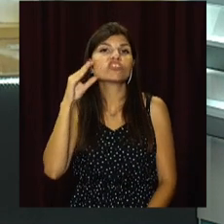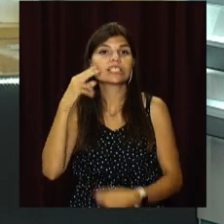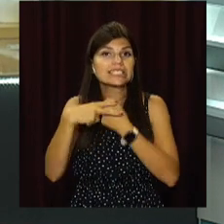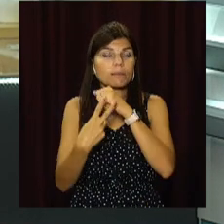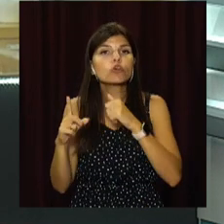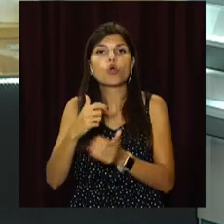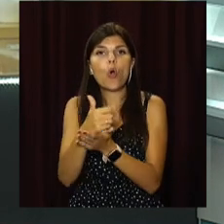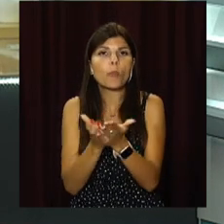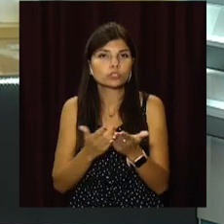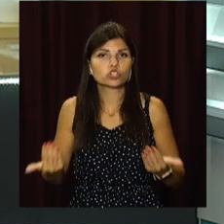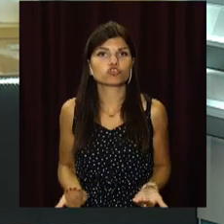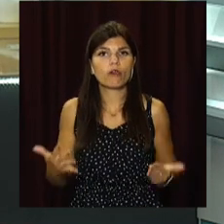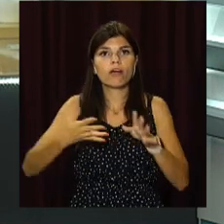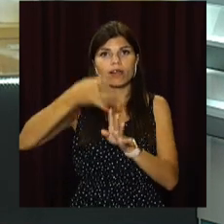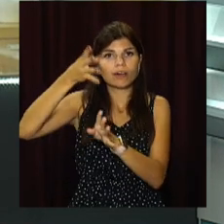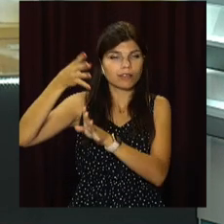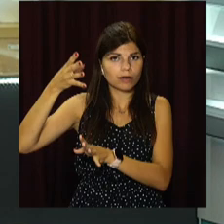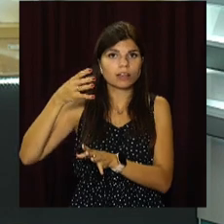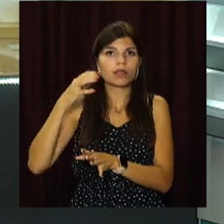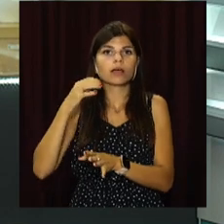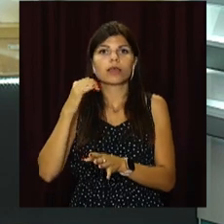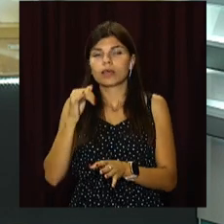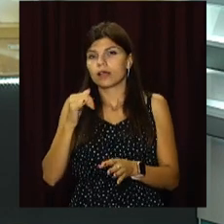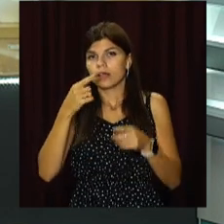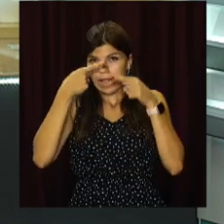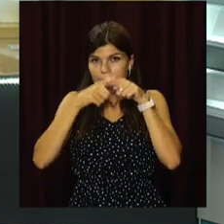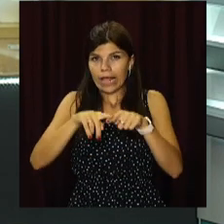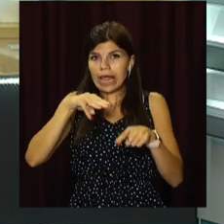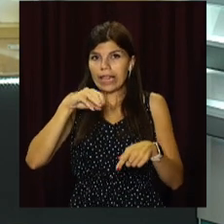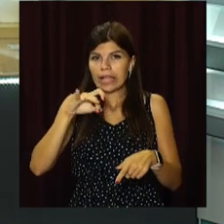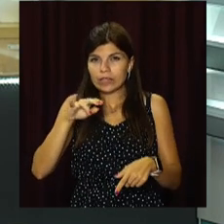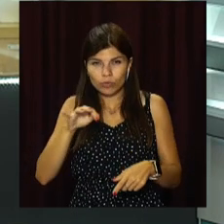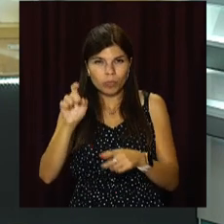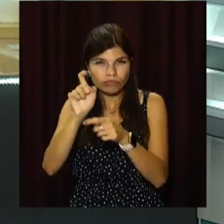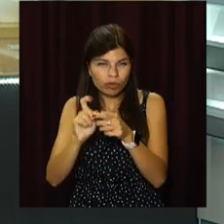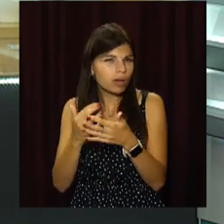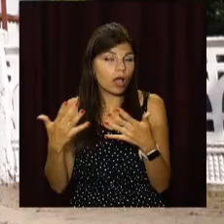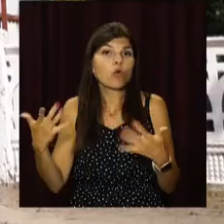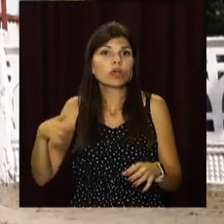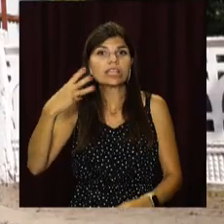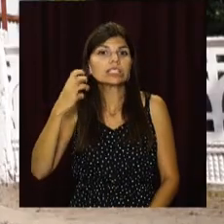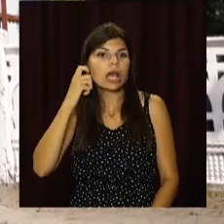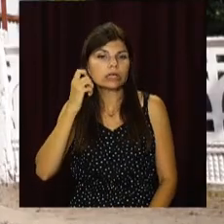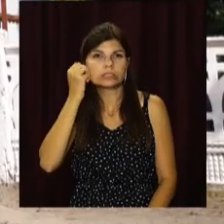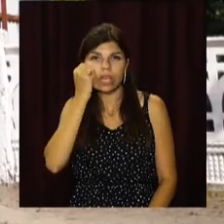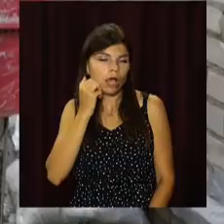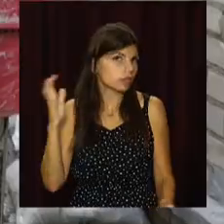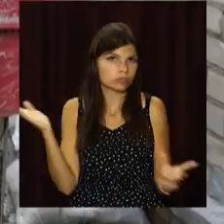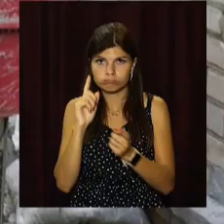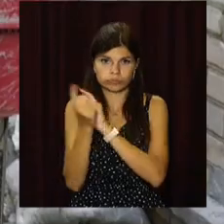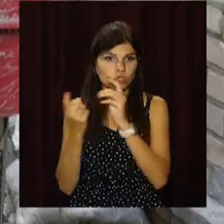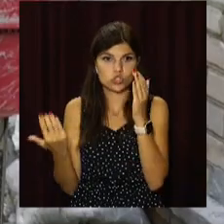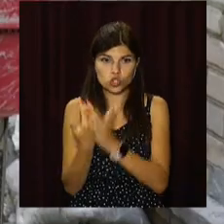що обслуговує житловий будинок та технікум зварювання та електроніки, вже замінили старий 30-річний котел, змонтували